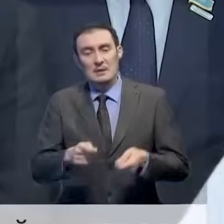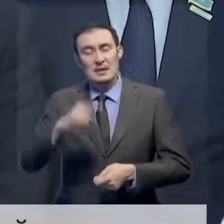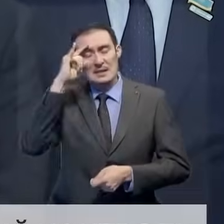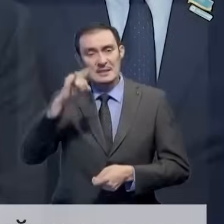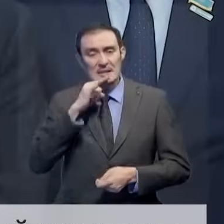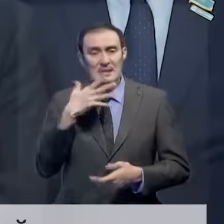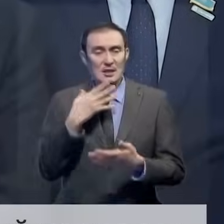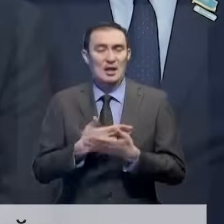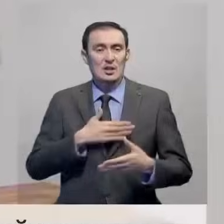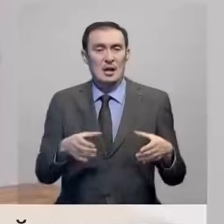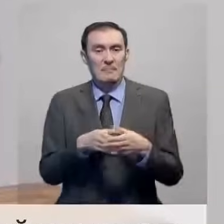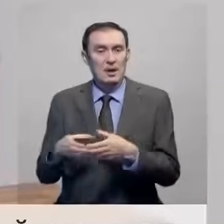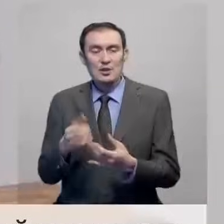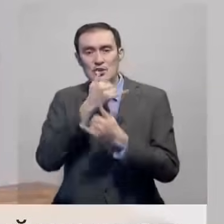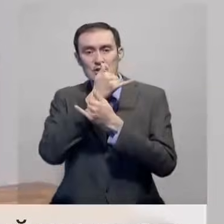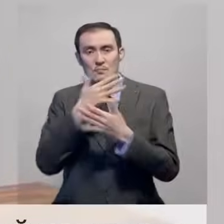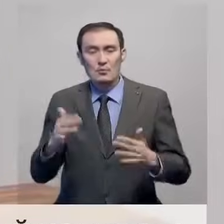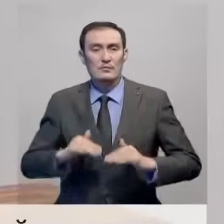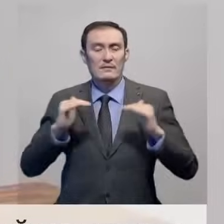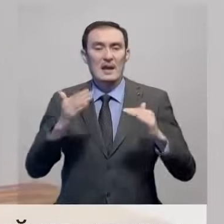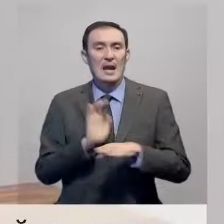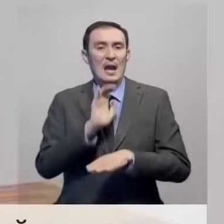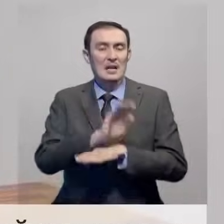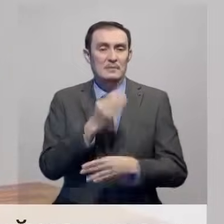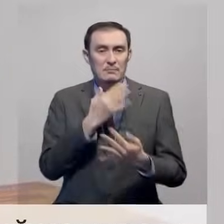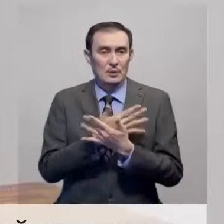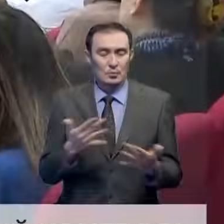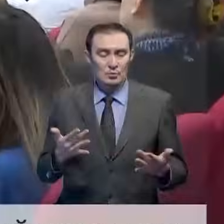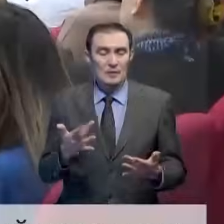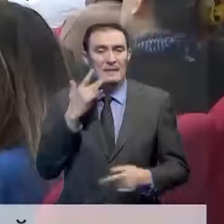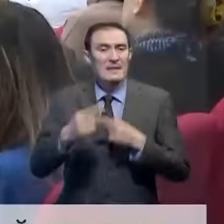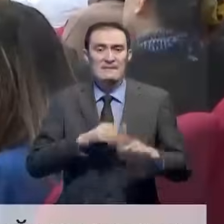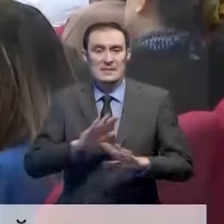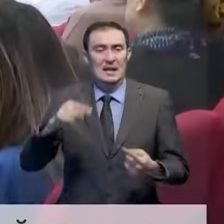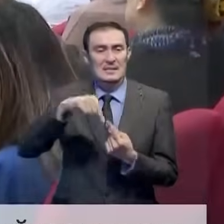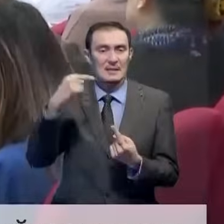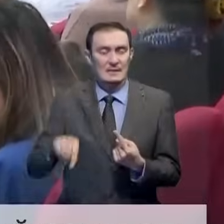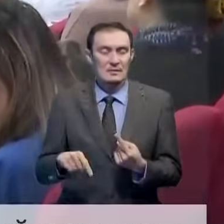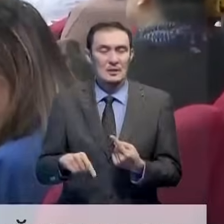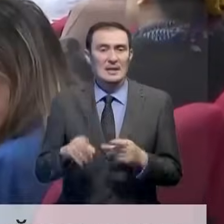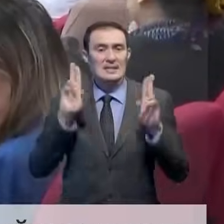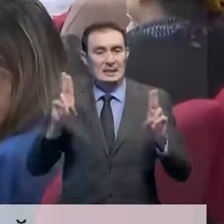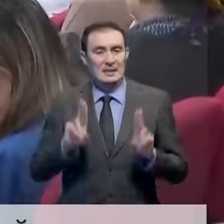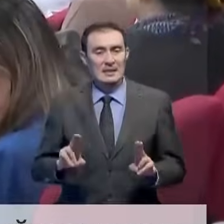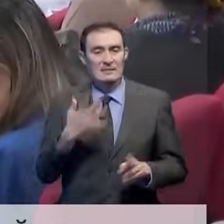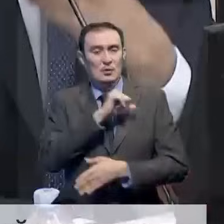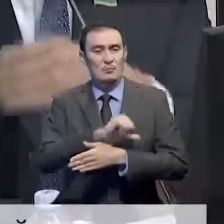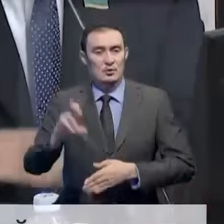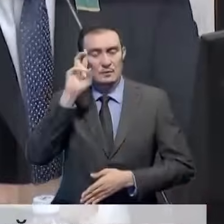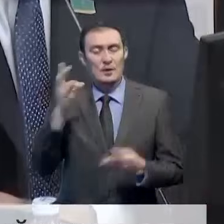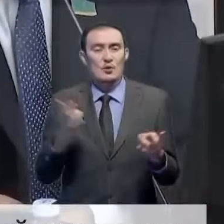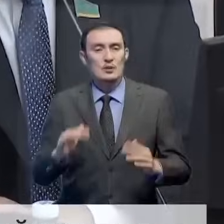отечественные товаропроизводители не могут наращивать экспорт продукции. Она не всегда соответствует стандартам зарубежных партнеров.